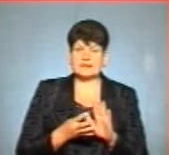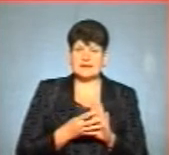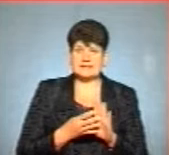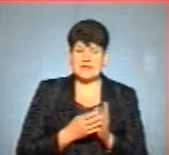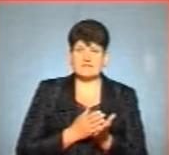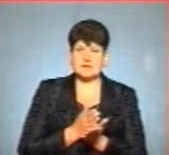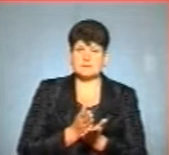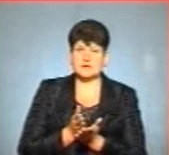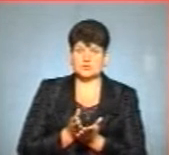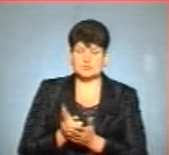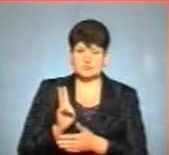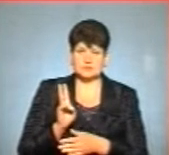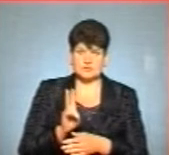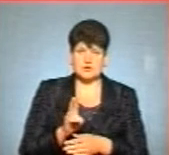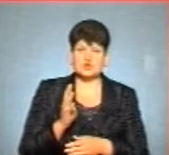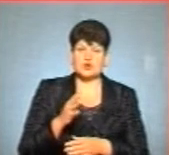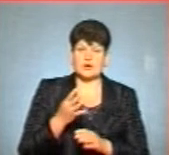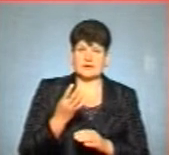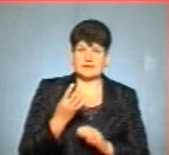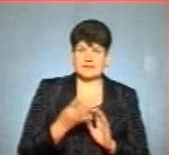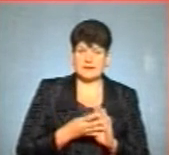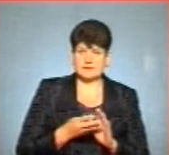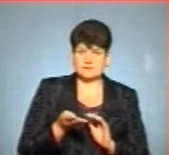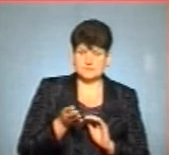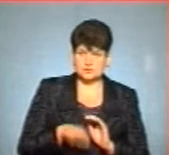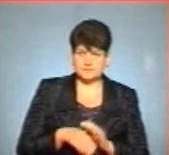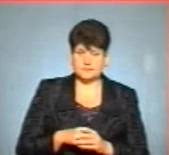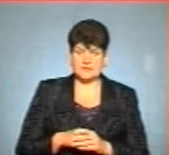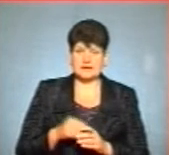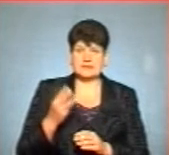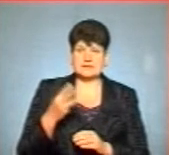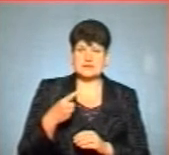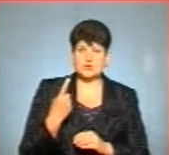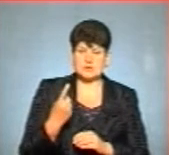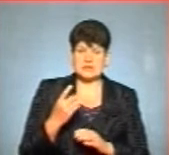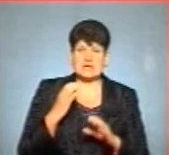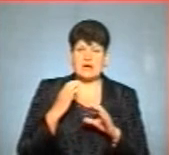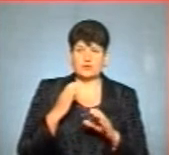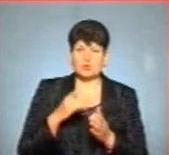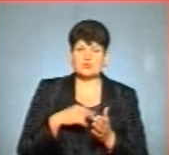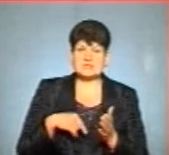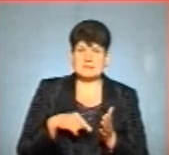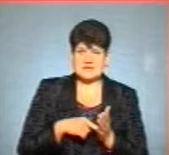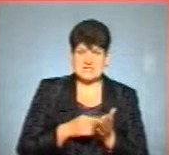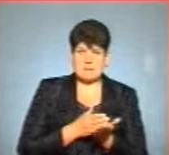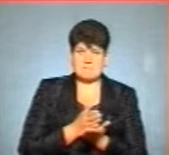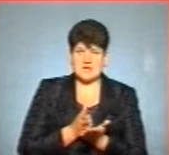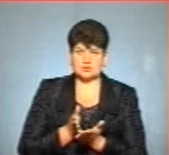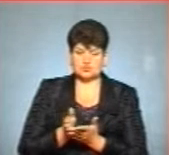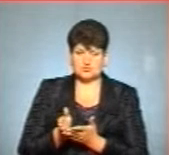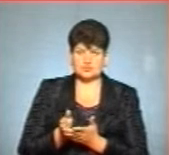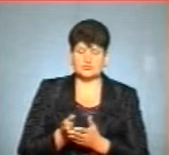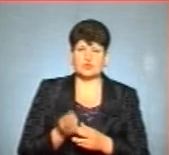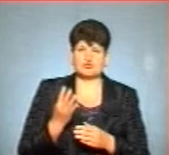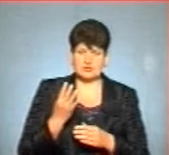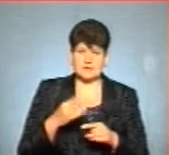маршрутів 49 тролейбусів і на 31 автобусний міський маршрут і 4 ми